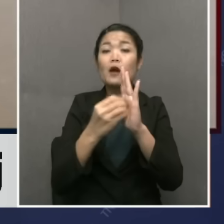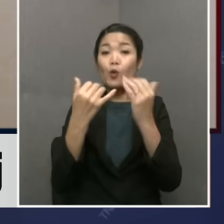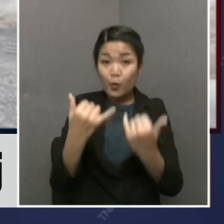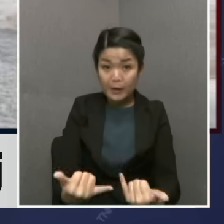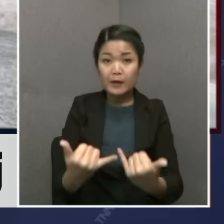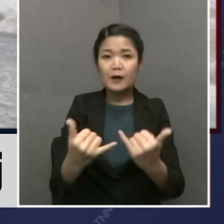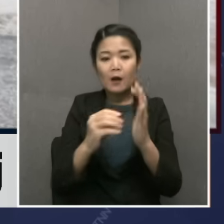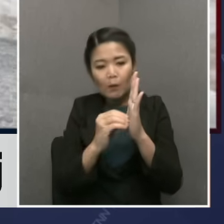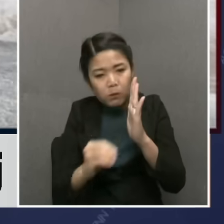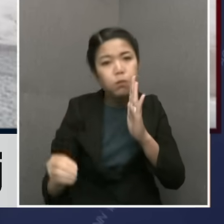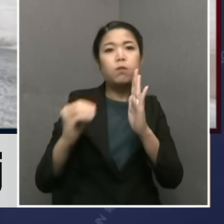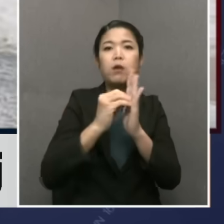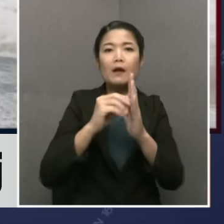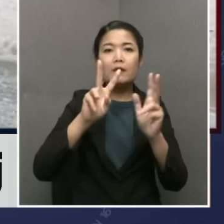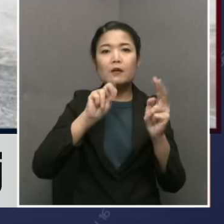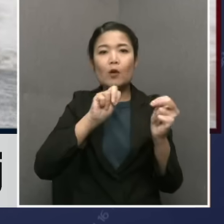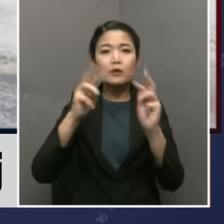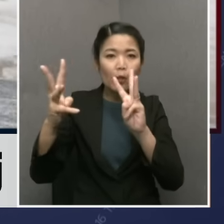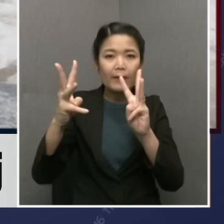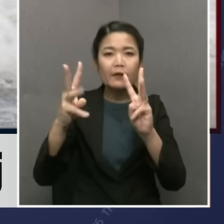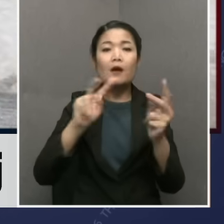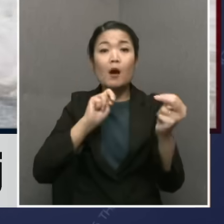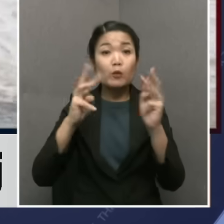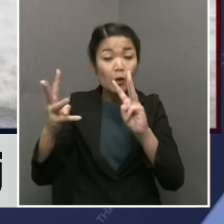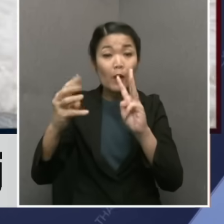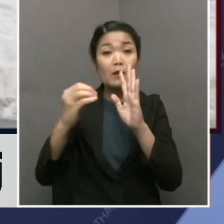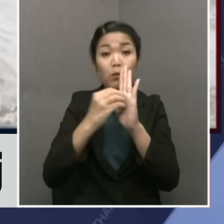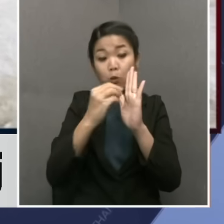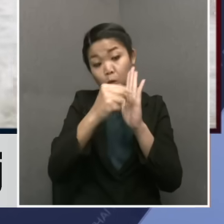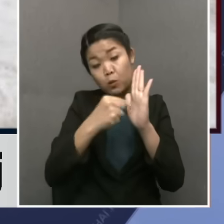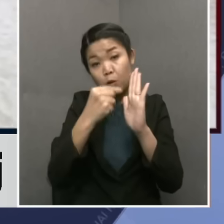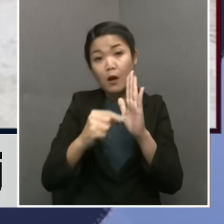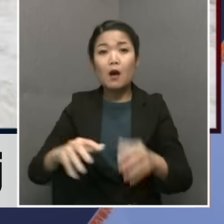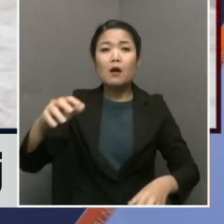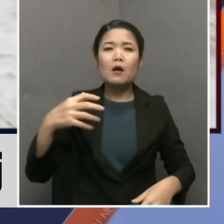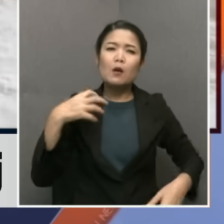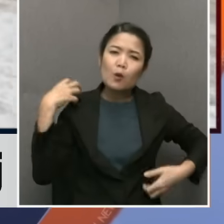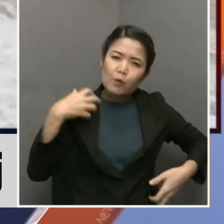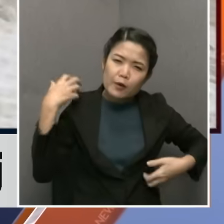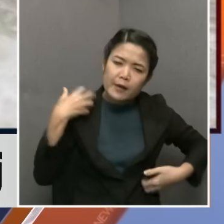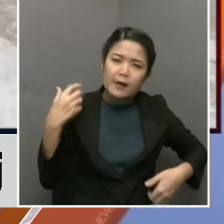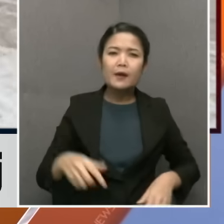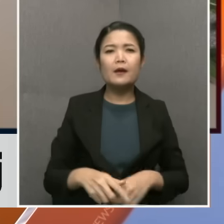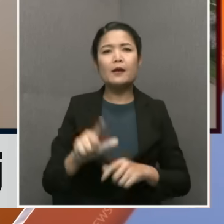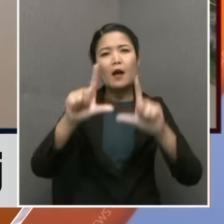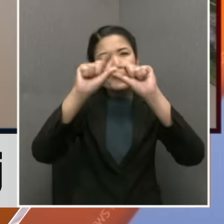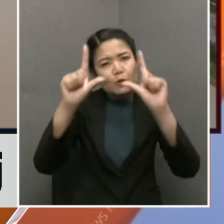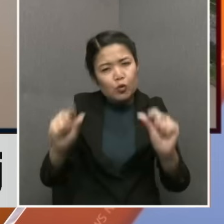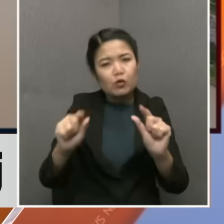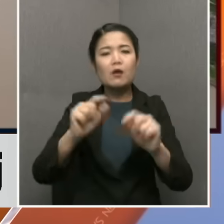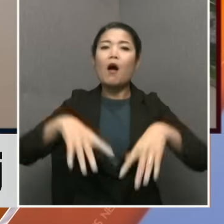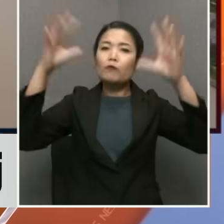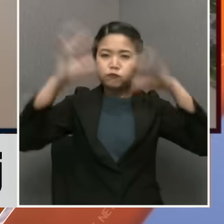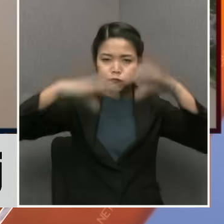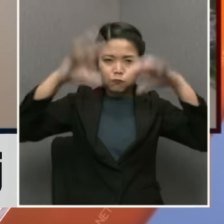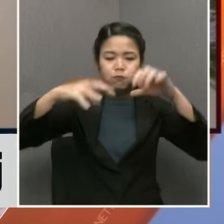นี้ก็จะกลับไปอยู่แถวนครสวรรค์เพราะฉะนั้นนครสวรรค์เอ่อแถวลพบุรีอะไรอย่างี้นะครับหลมสักหลมเก่าเนี่ยยังยังมีฝนตก